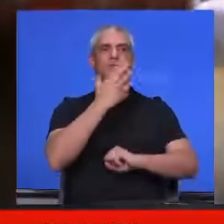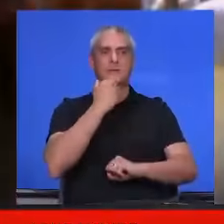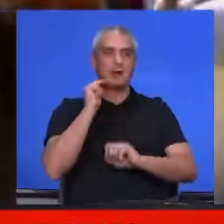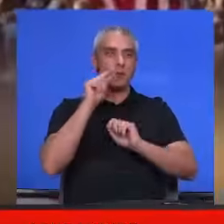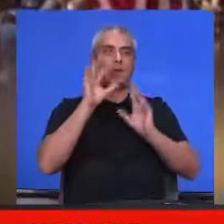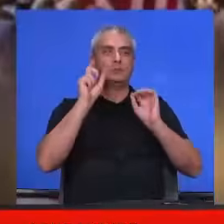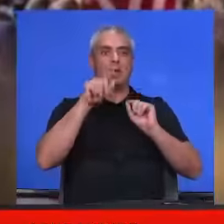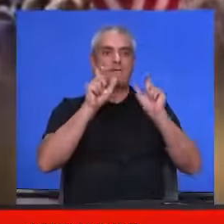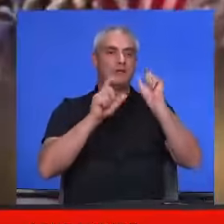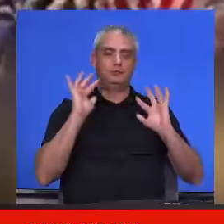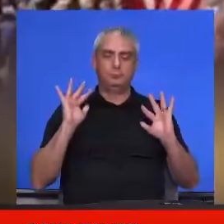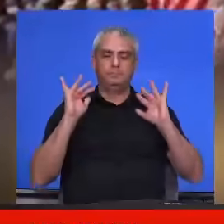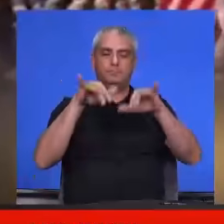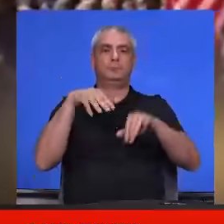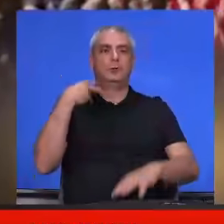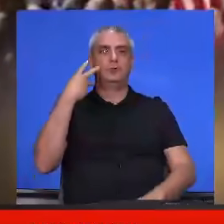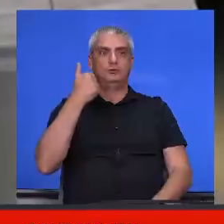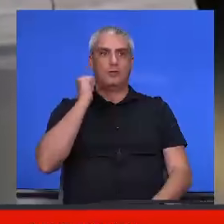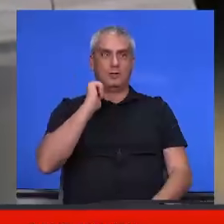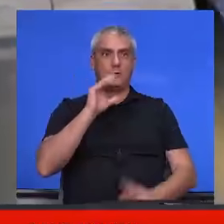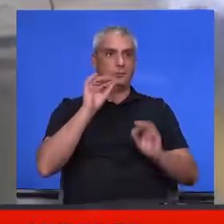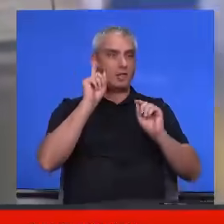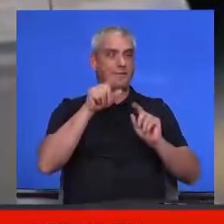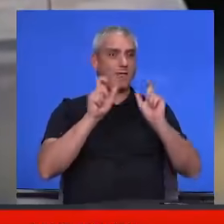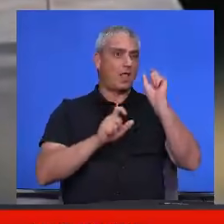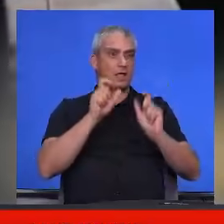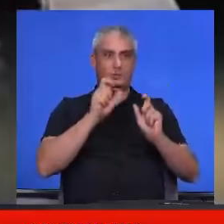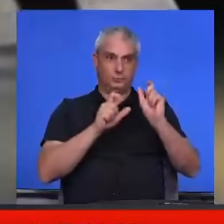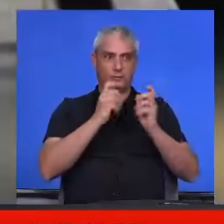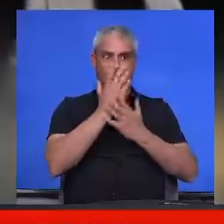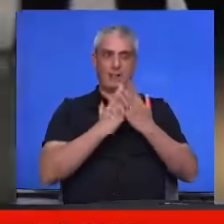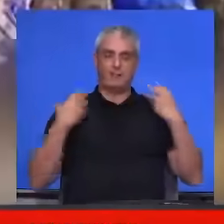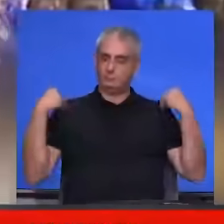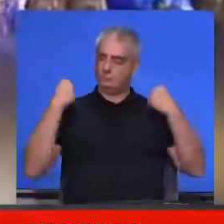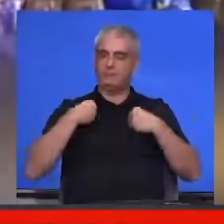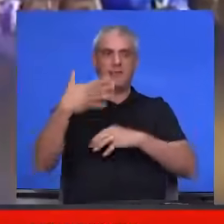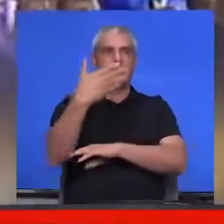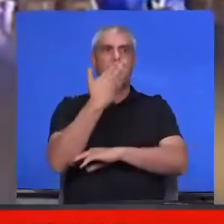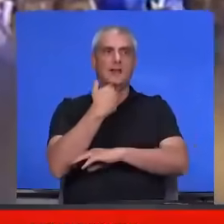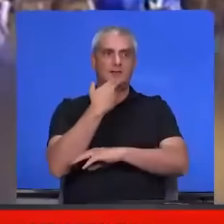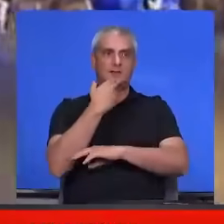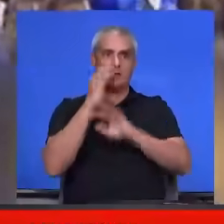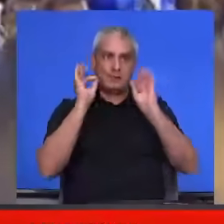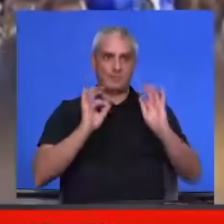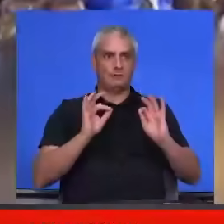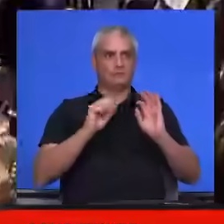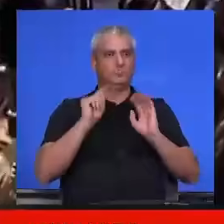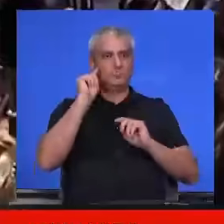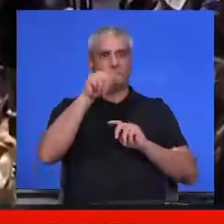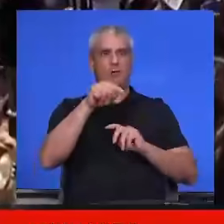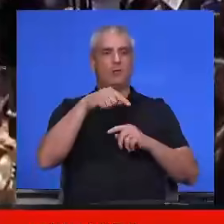Washington yesterday. Tens of thousands of people, some literally wrapped in the Israeli flag, descended on the National Mall